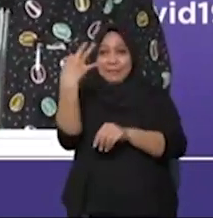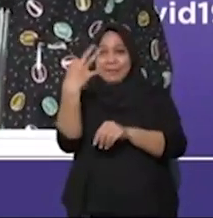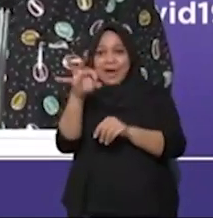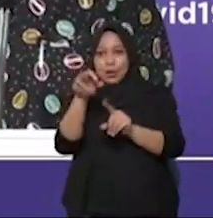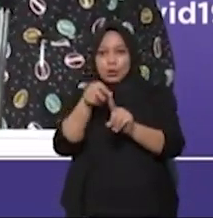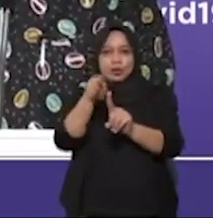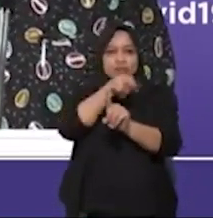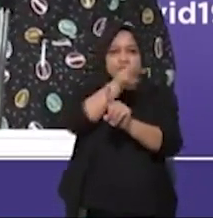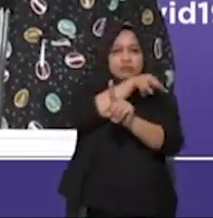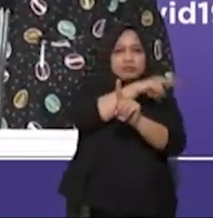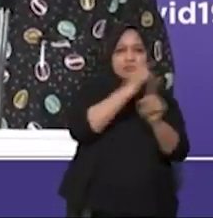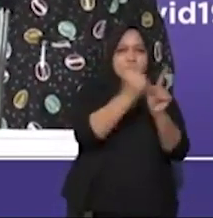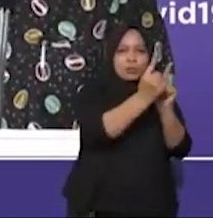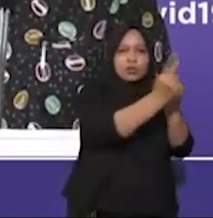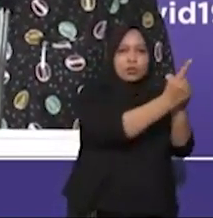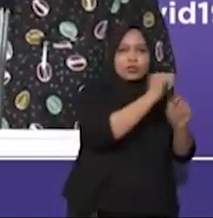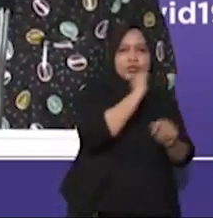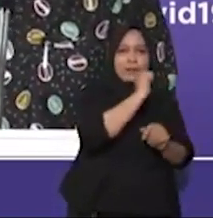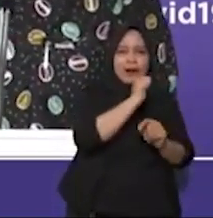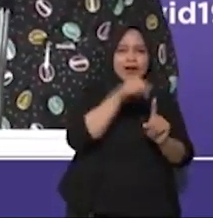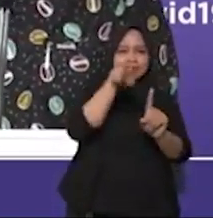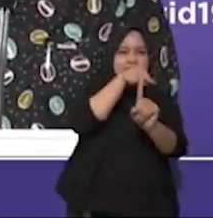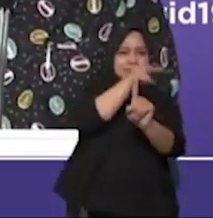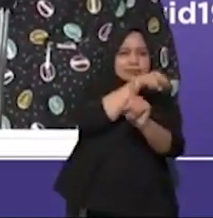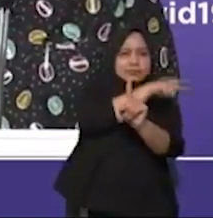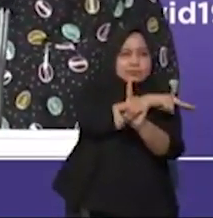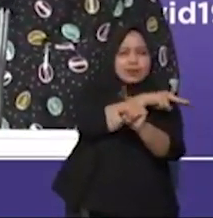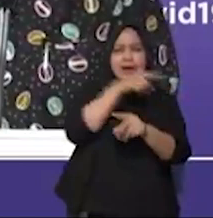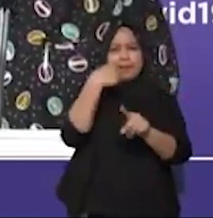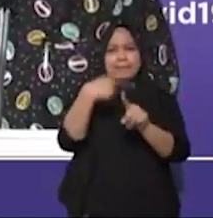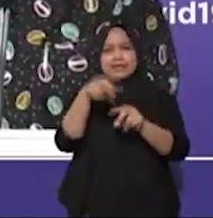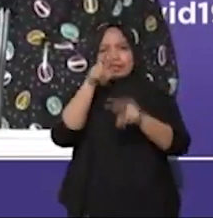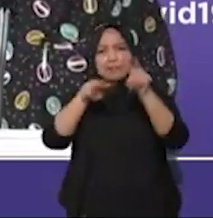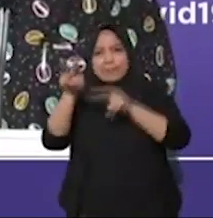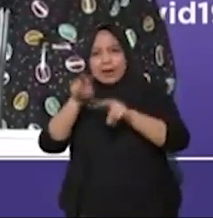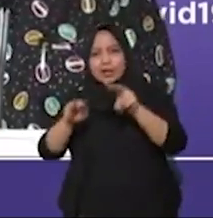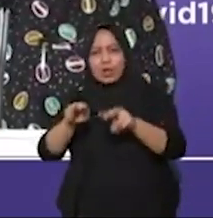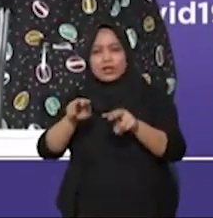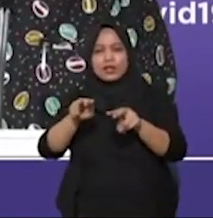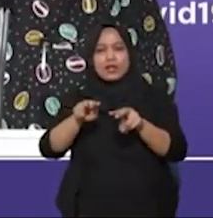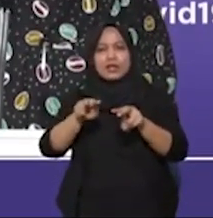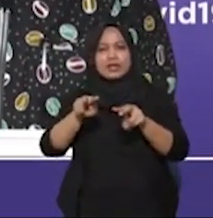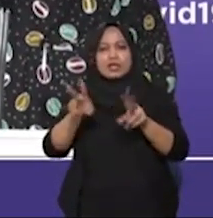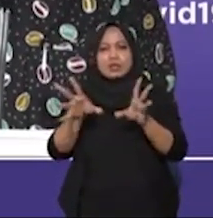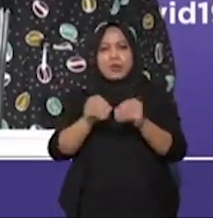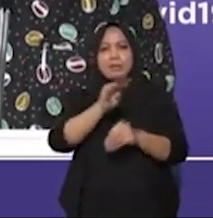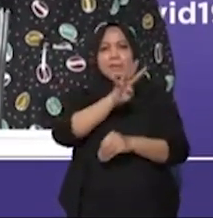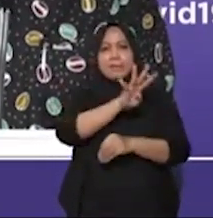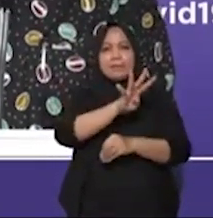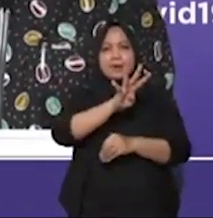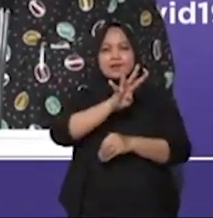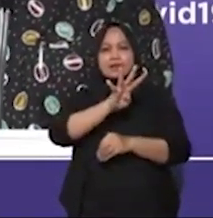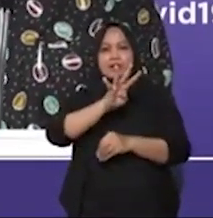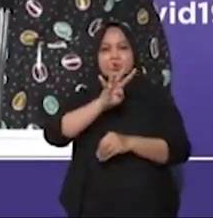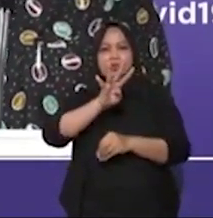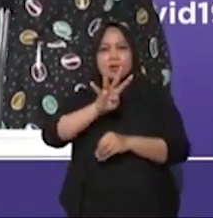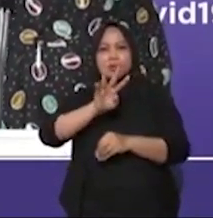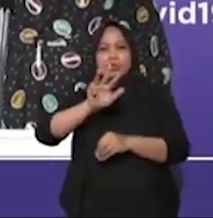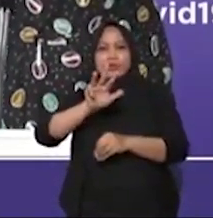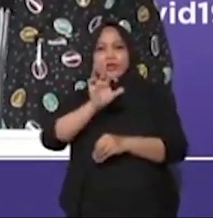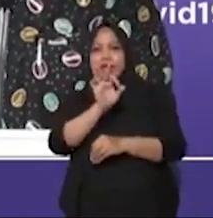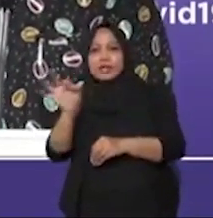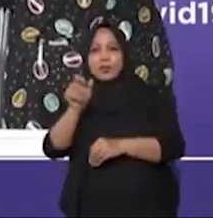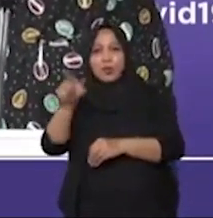dapatkan kita lakukan racing dan kita melakukan pemantauan terhadap batrat 40 9320